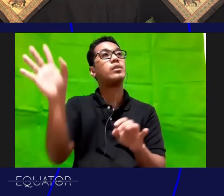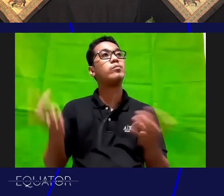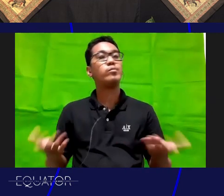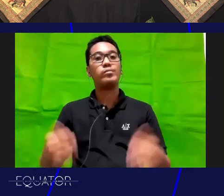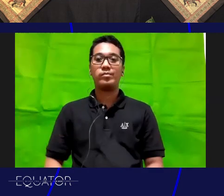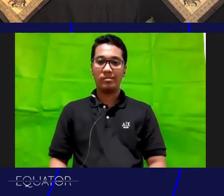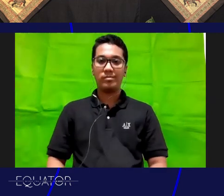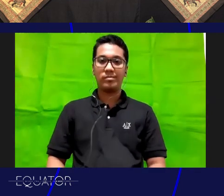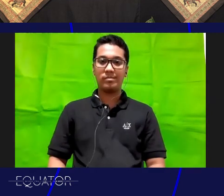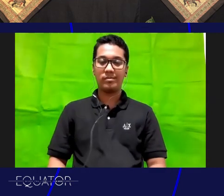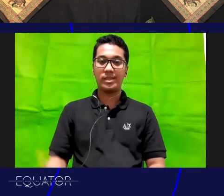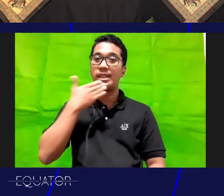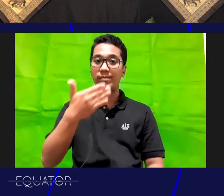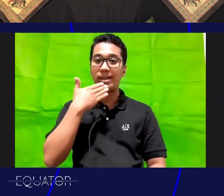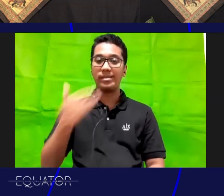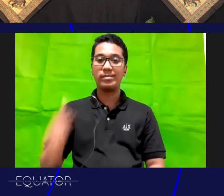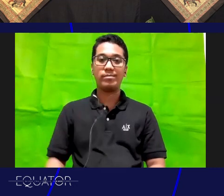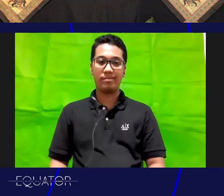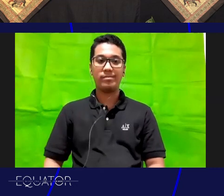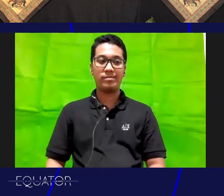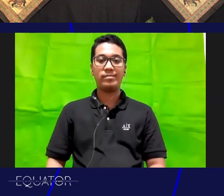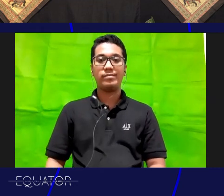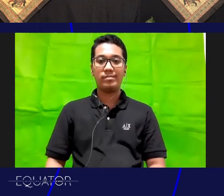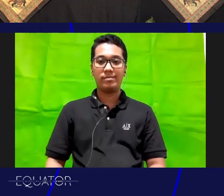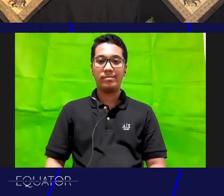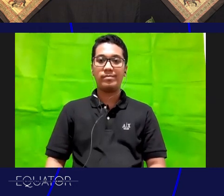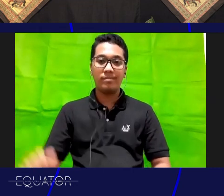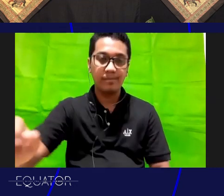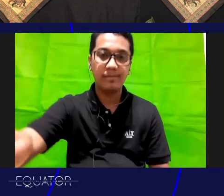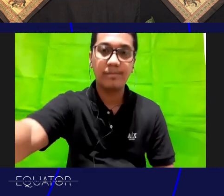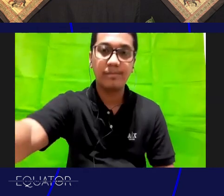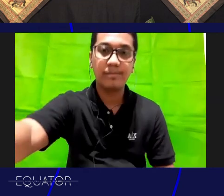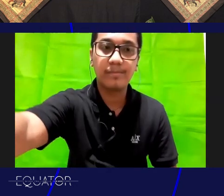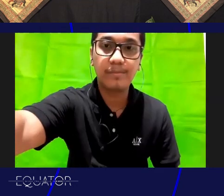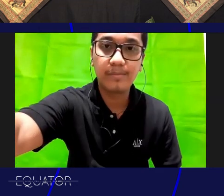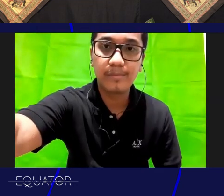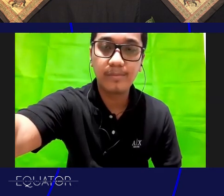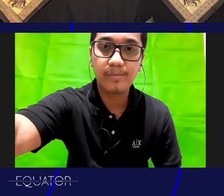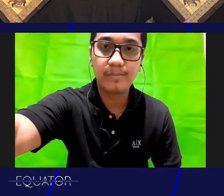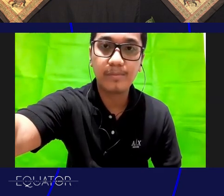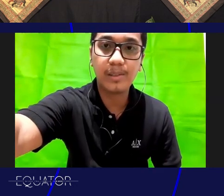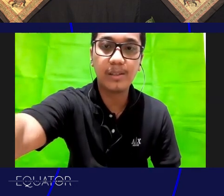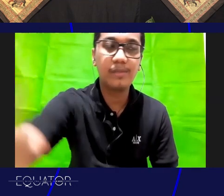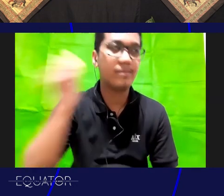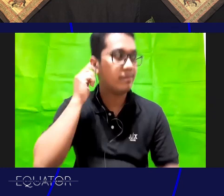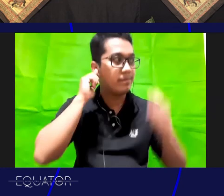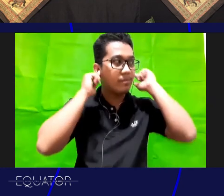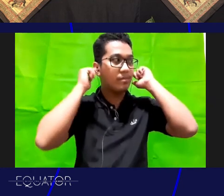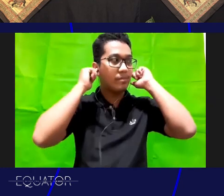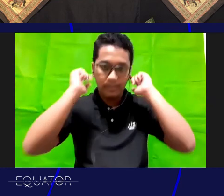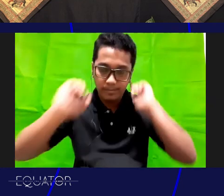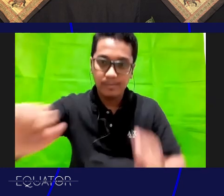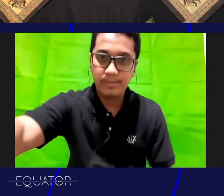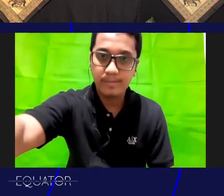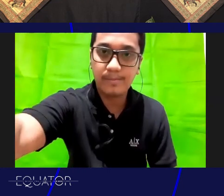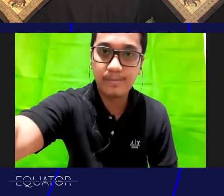Okay, thank you. Jadi sebenarnya ada dikotomi yang menarik yang tadi sempat disinggung, yaitu tidak hanya lokal dan global,